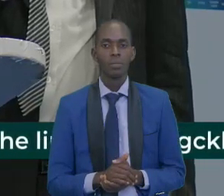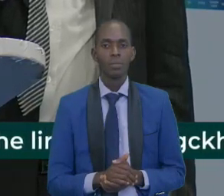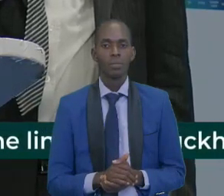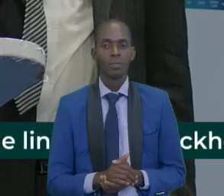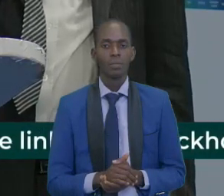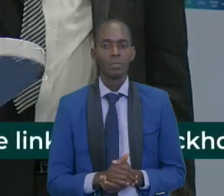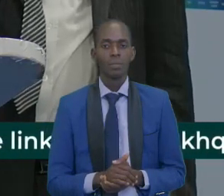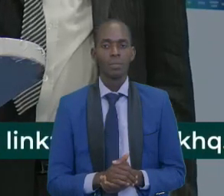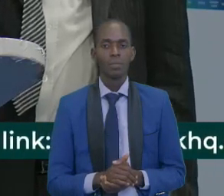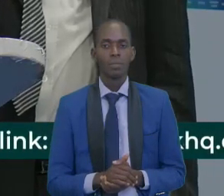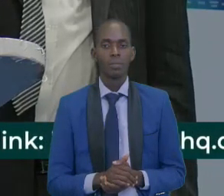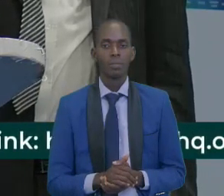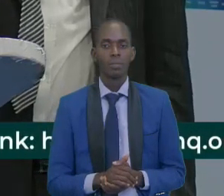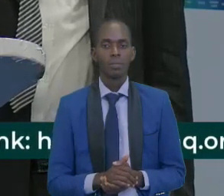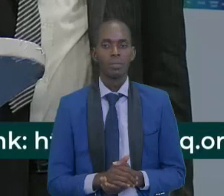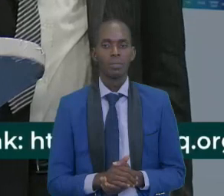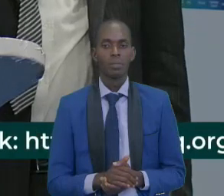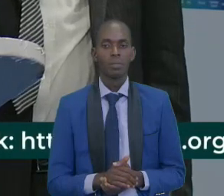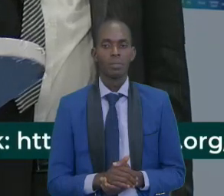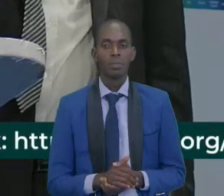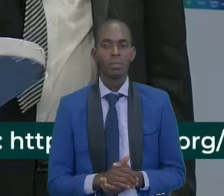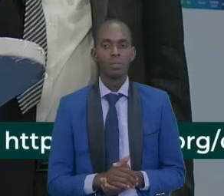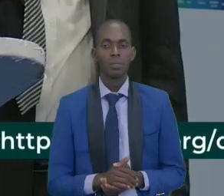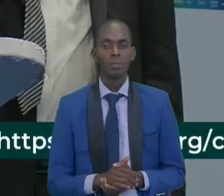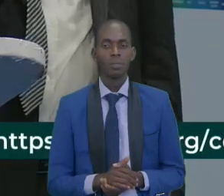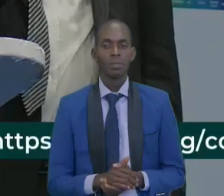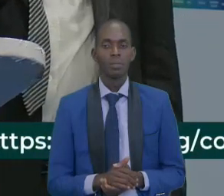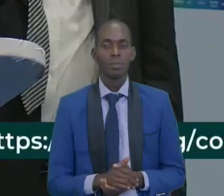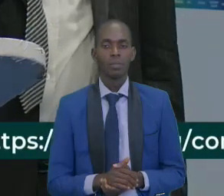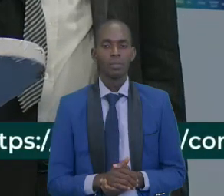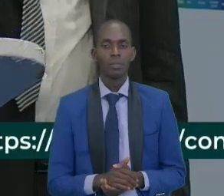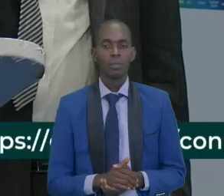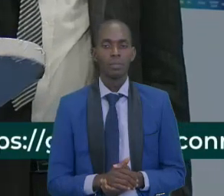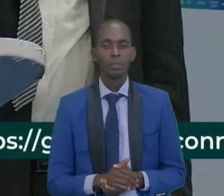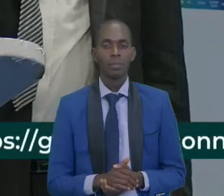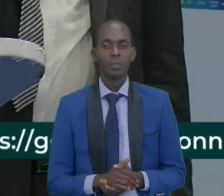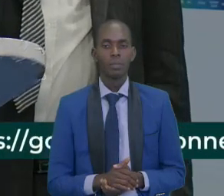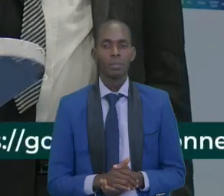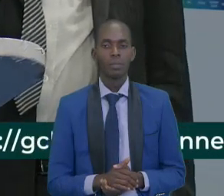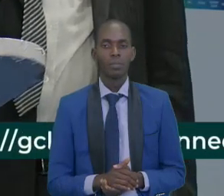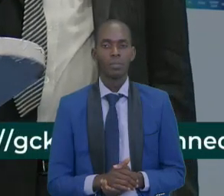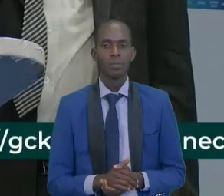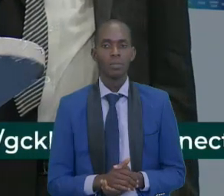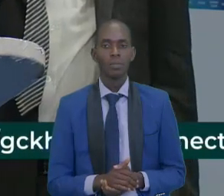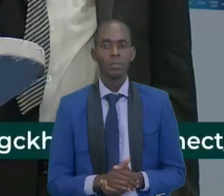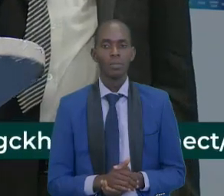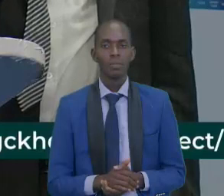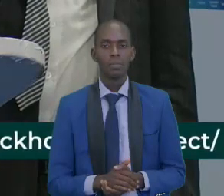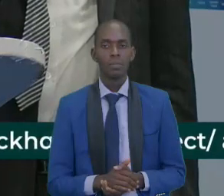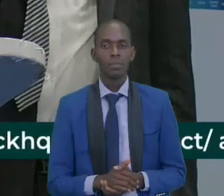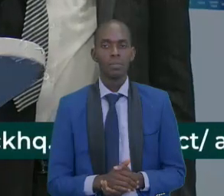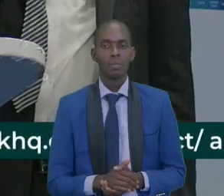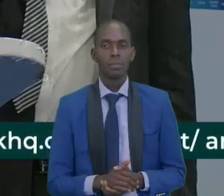en ligne, vous allez voir un lien. Vous cliquez sur le lien et vous allez déboucher sur